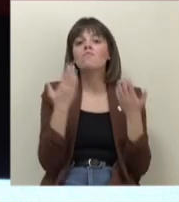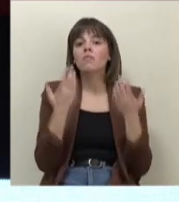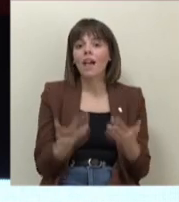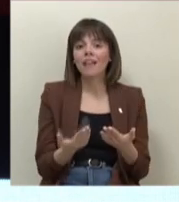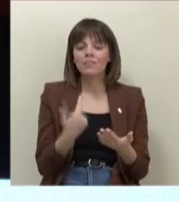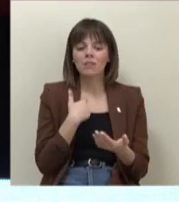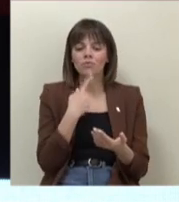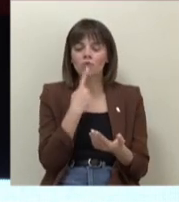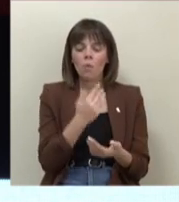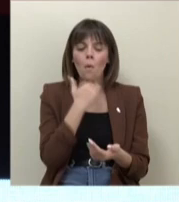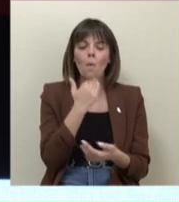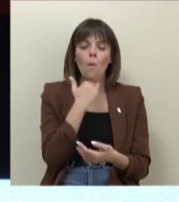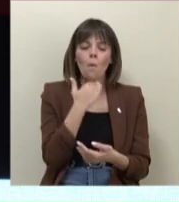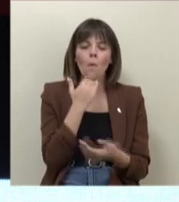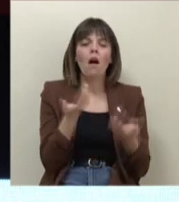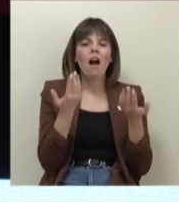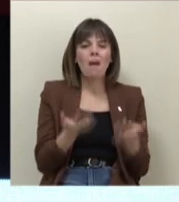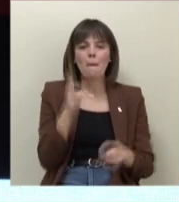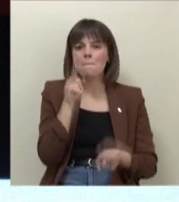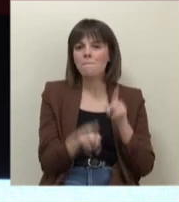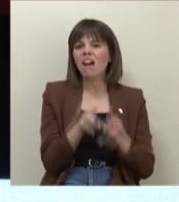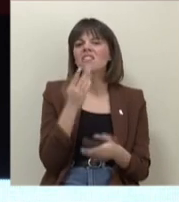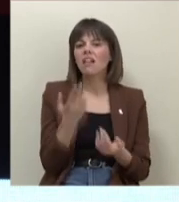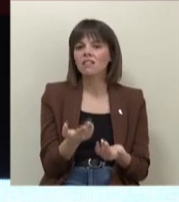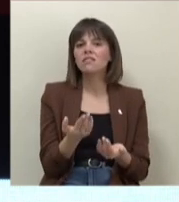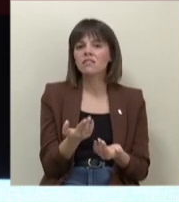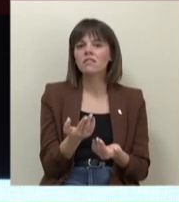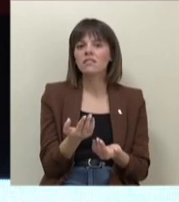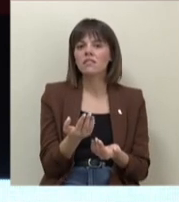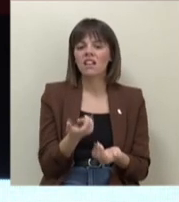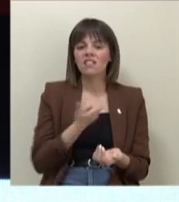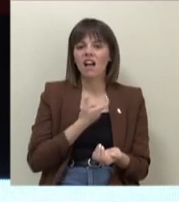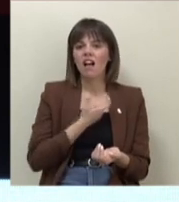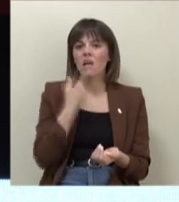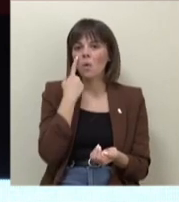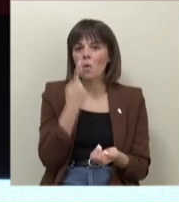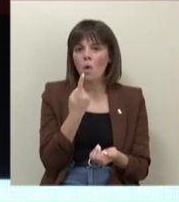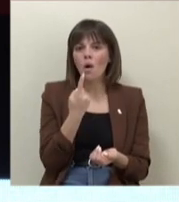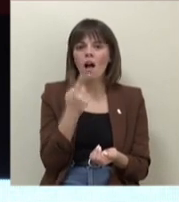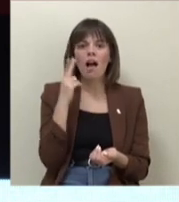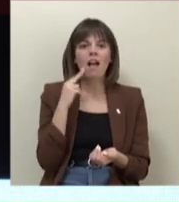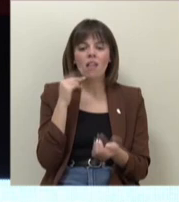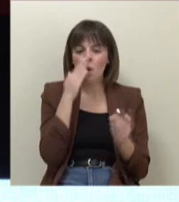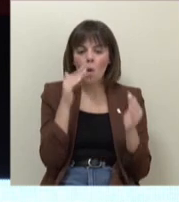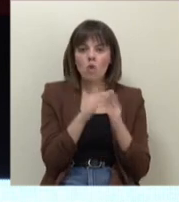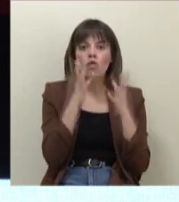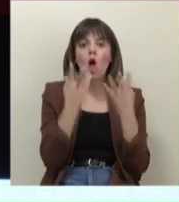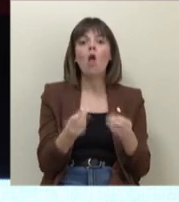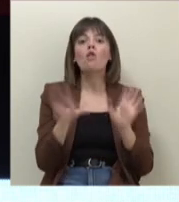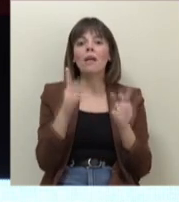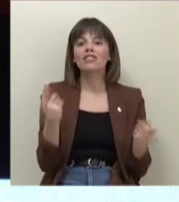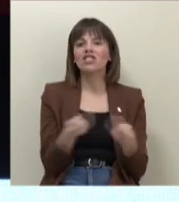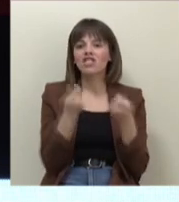Yani dilim varmıyor söylemeye ama bazen de yani yasalara ve etiğe uygun